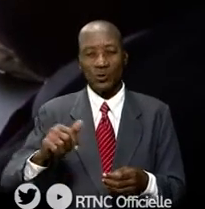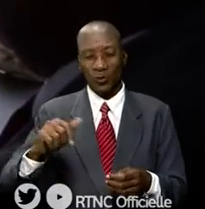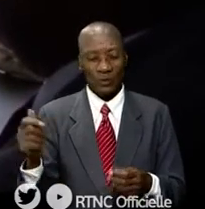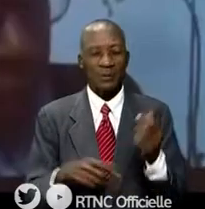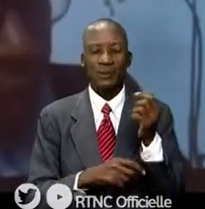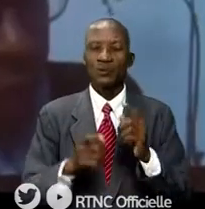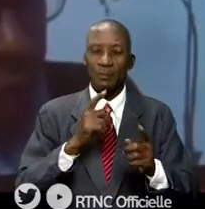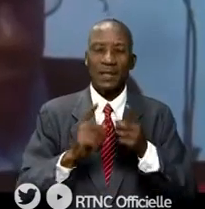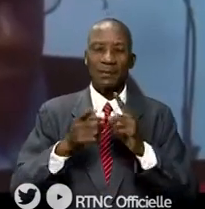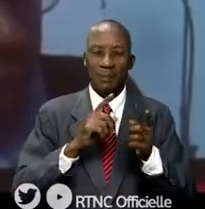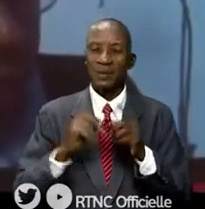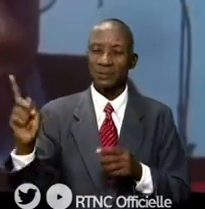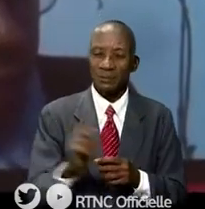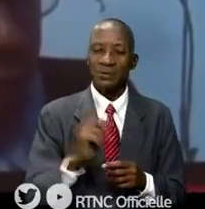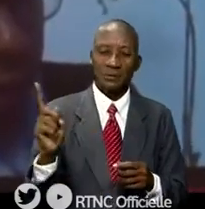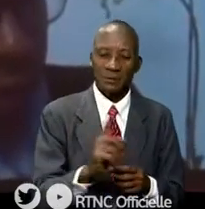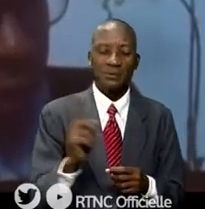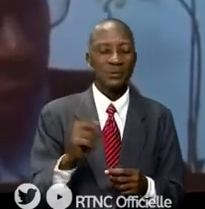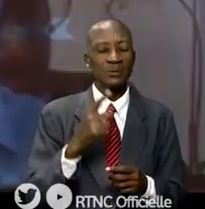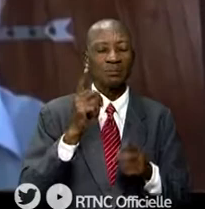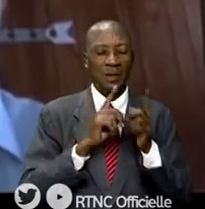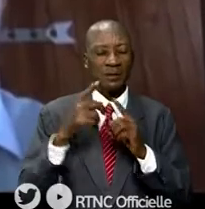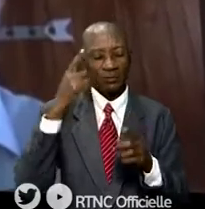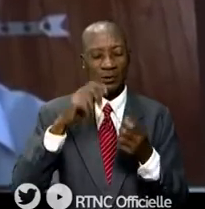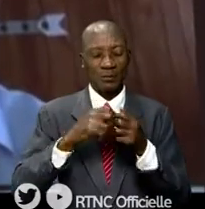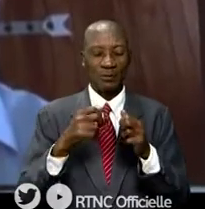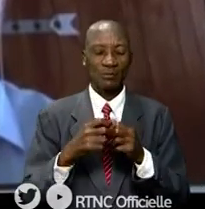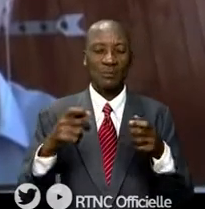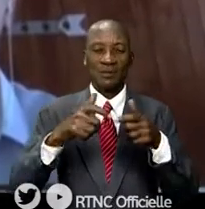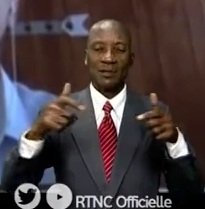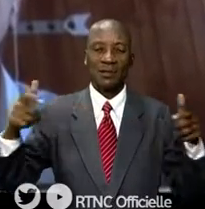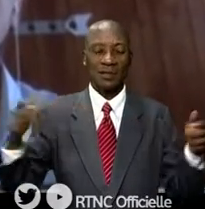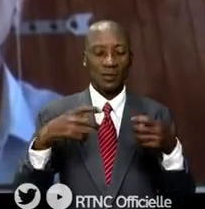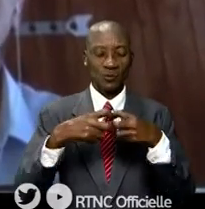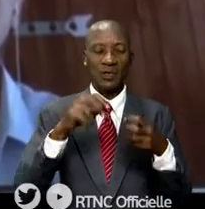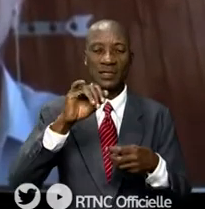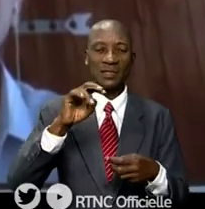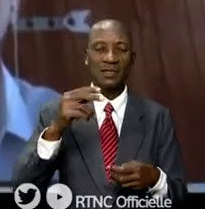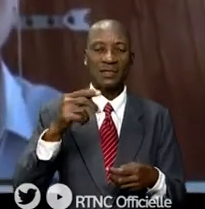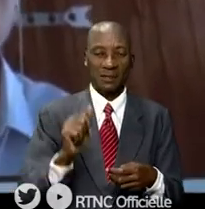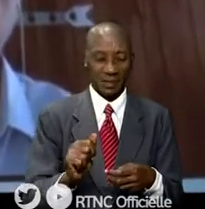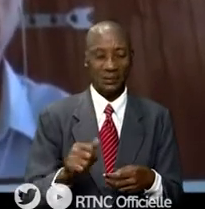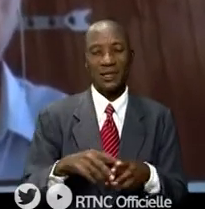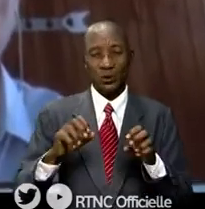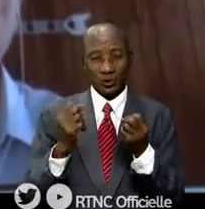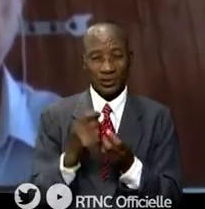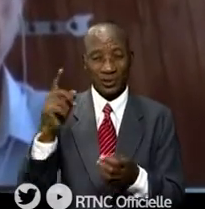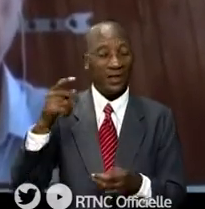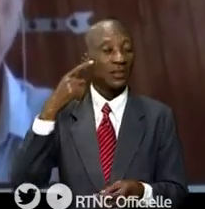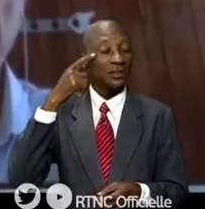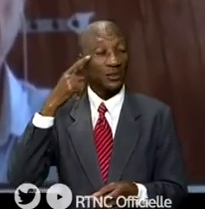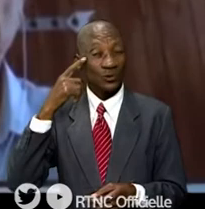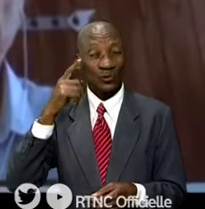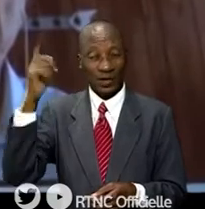conférence panafricaine sur le projet Grand Inga et l'hydroélectricité en RDC. Wang Yu de China Tree George International